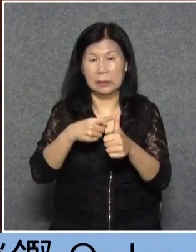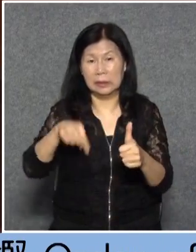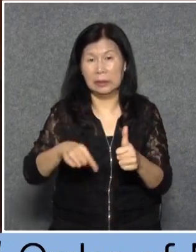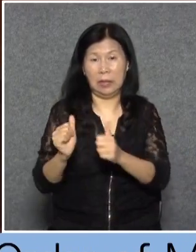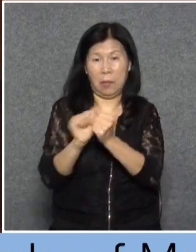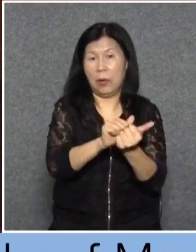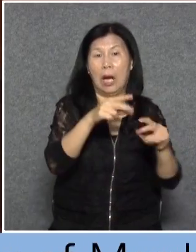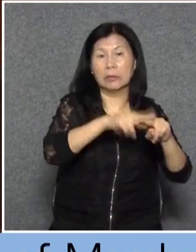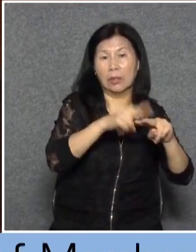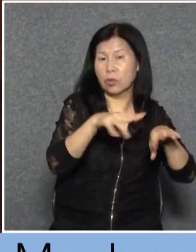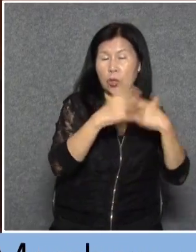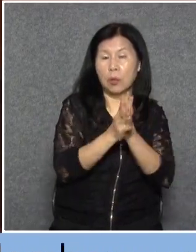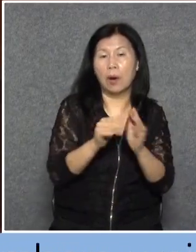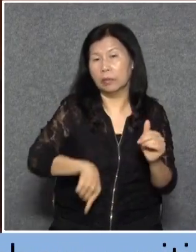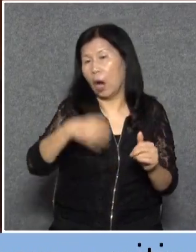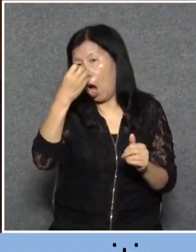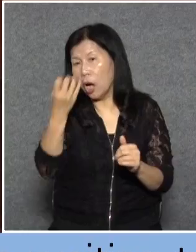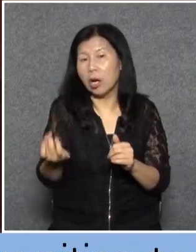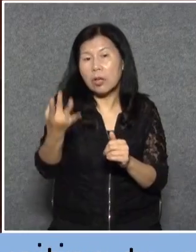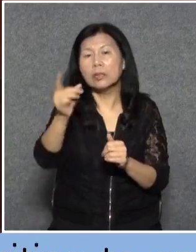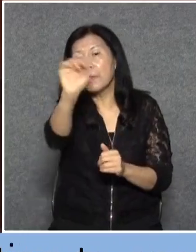中国，什么本土啫？